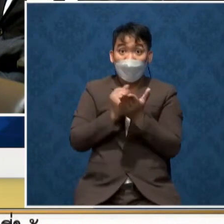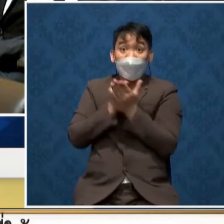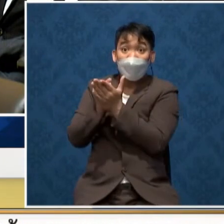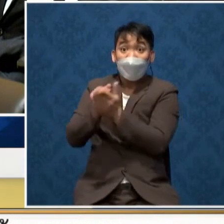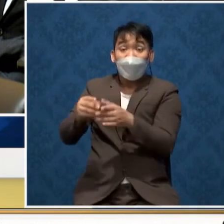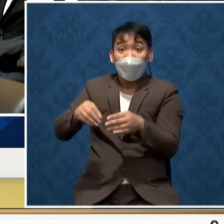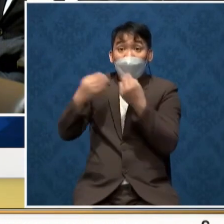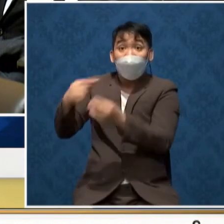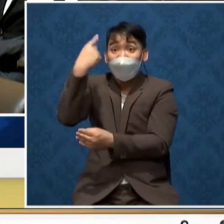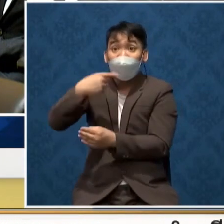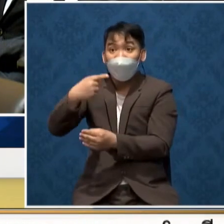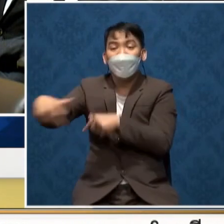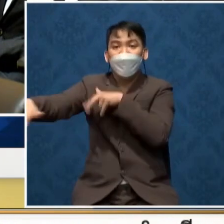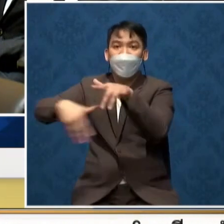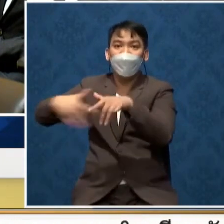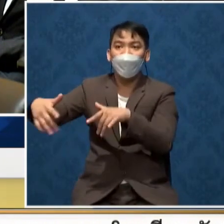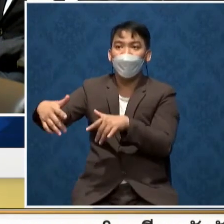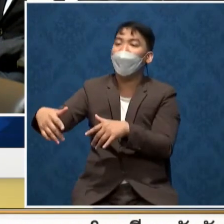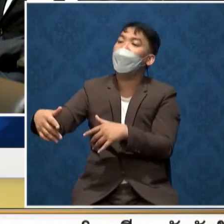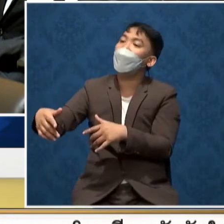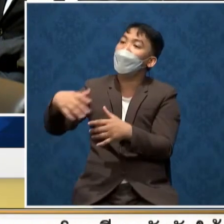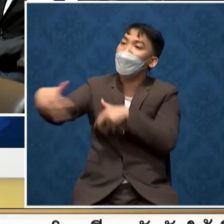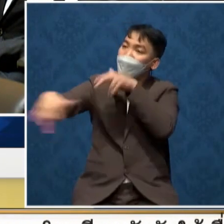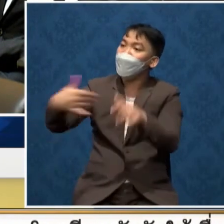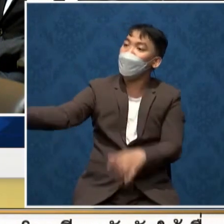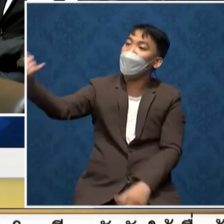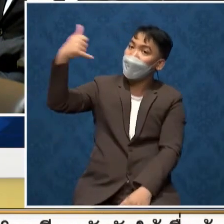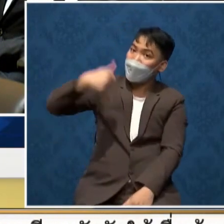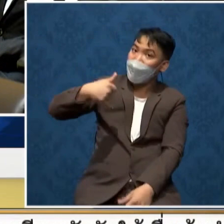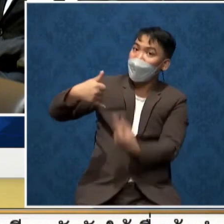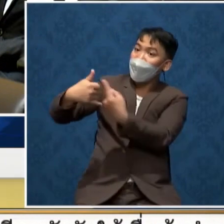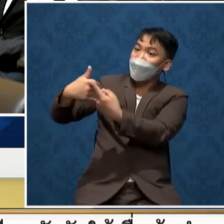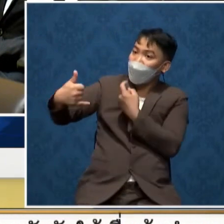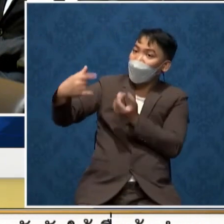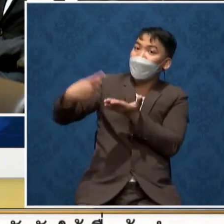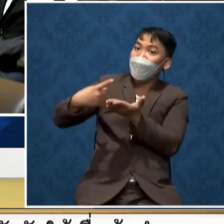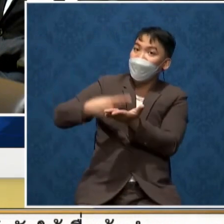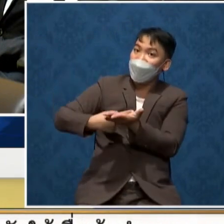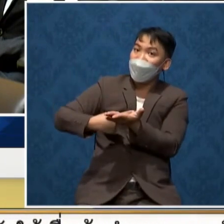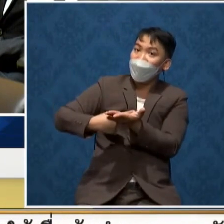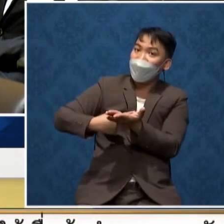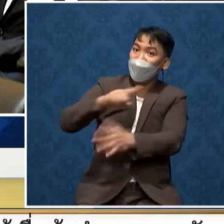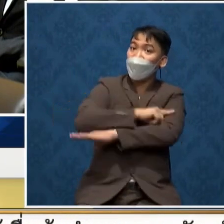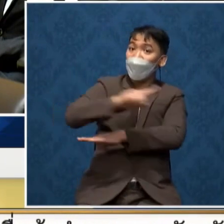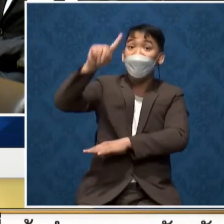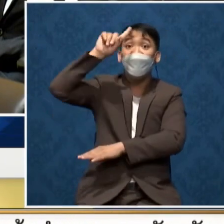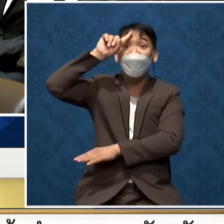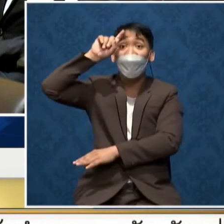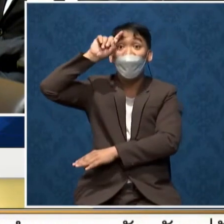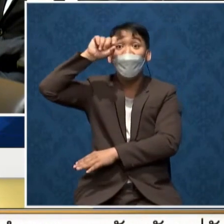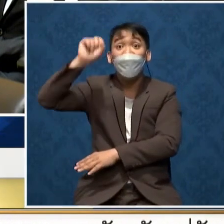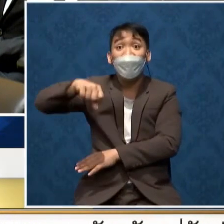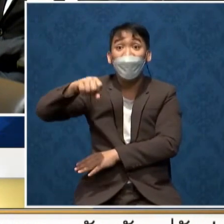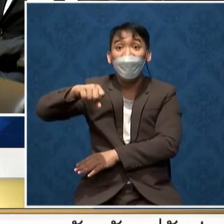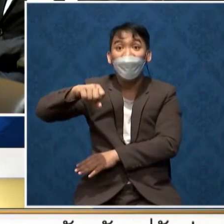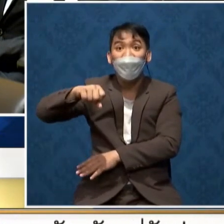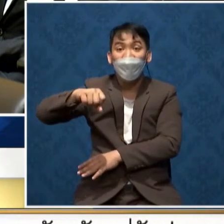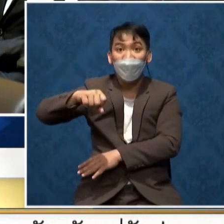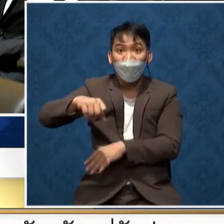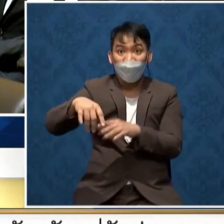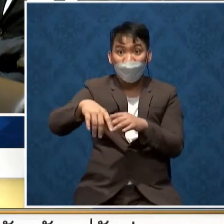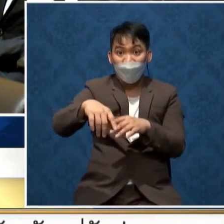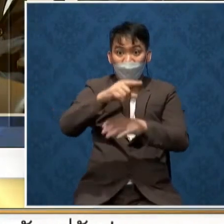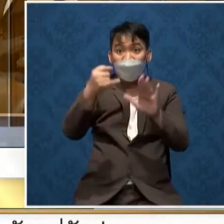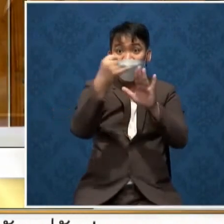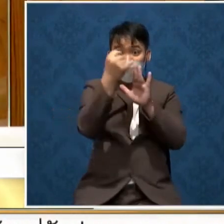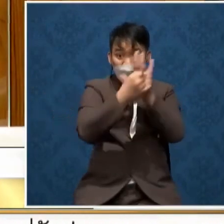าลือทางด้านกฎหมายและการช่วยเหลืออรรถคดีในวันเสาร์ณสำนักงานอัยการทั้ง76จังหวัด